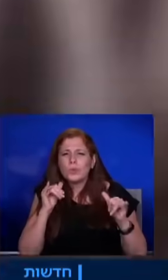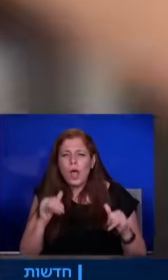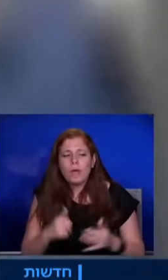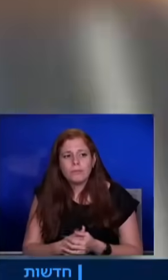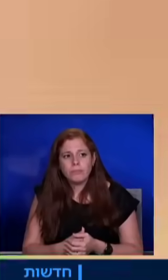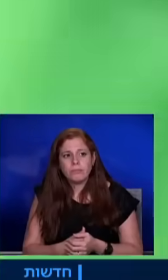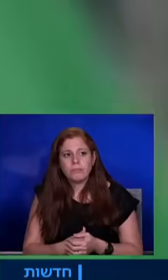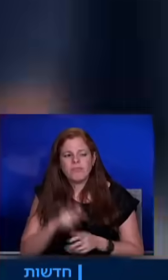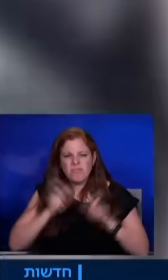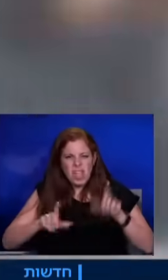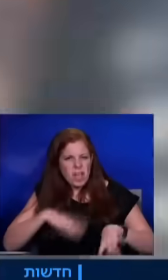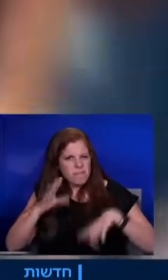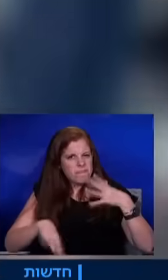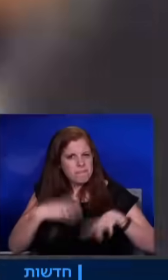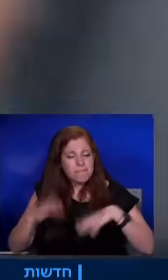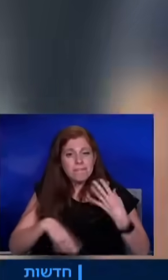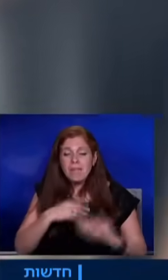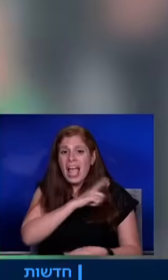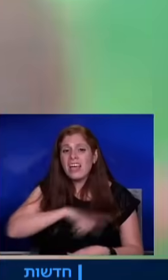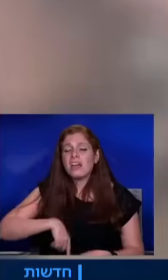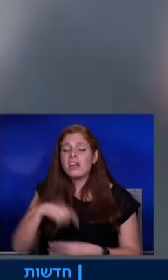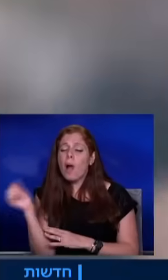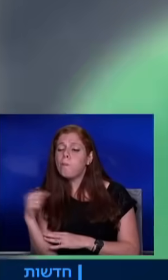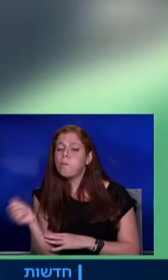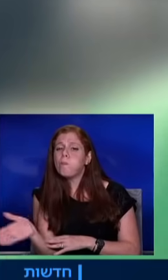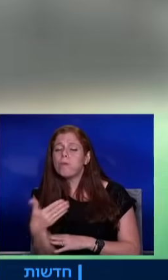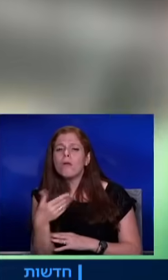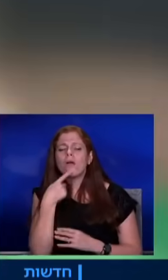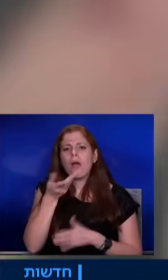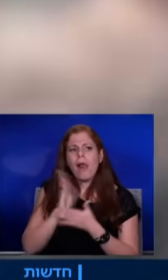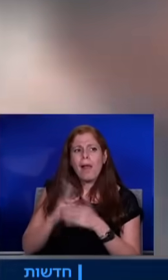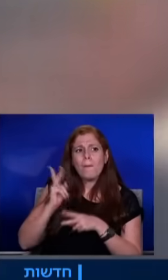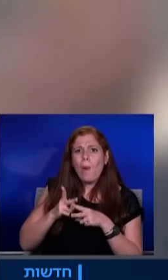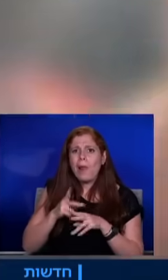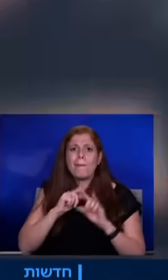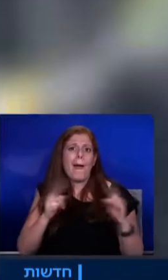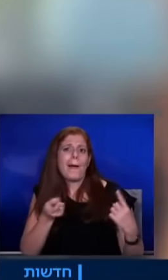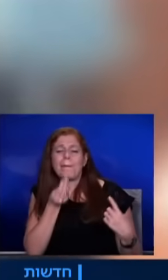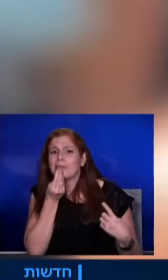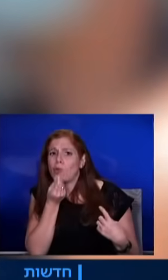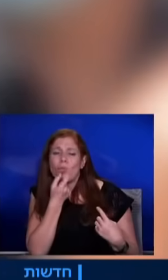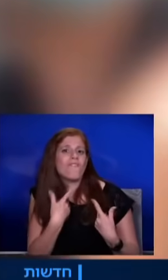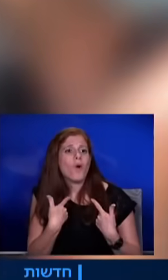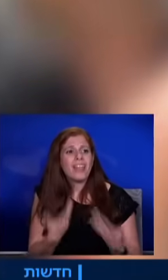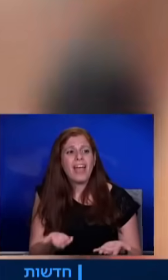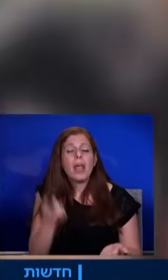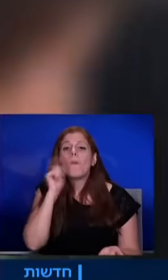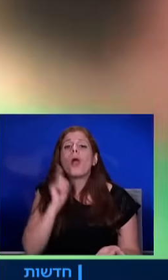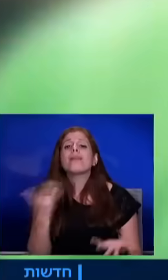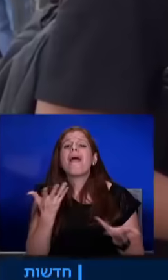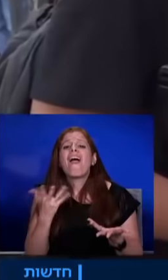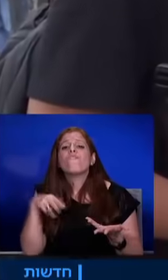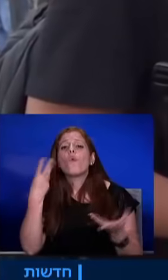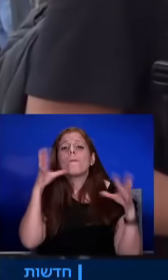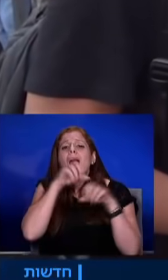הדיירים זועמים. לטענתם עיריית חולון הפקירה אותם, חלקם חולים, אחרים ללא מזון או תרופות. הם אפילו לא יודעים היכן יבלו את